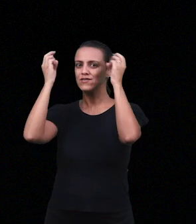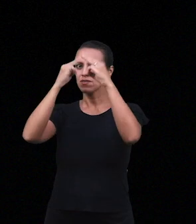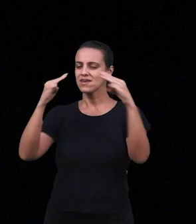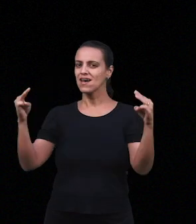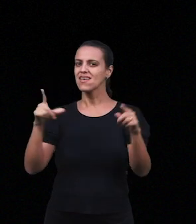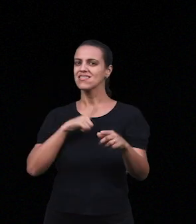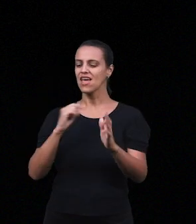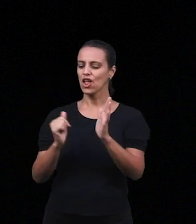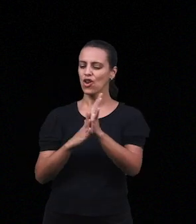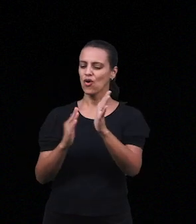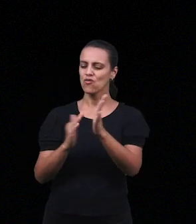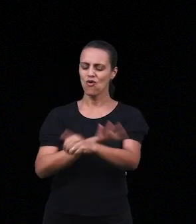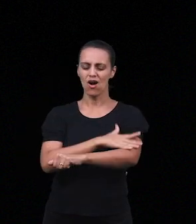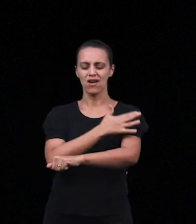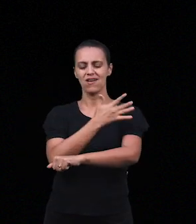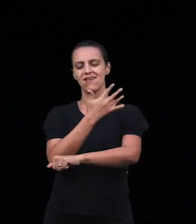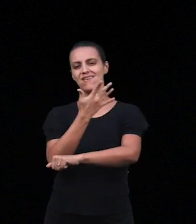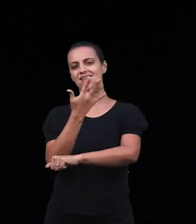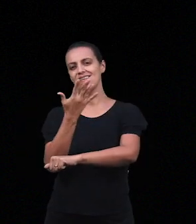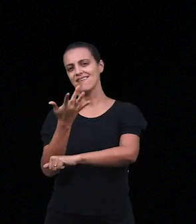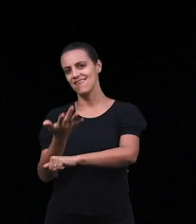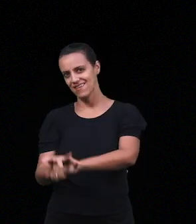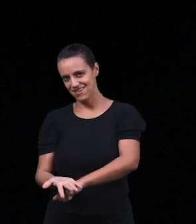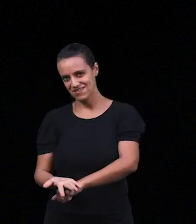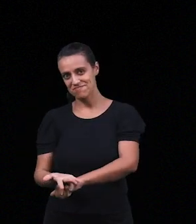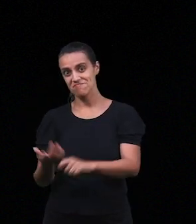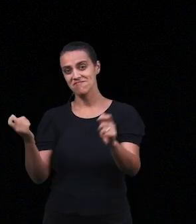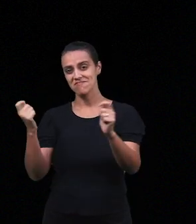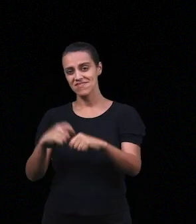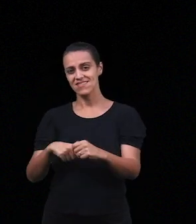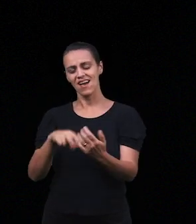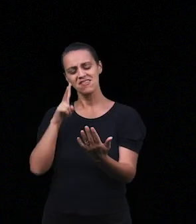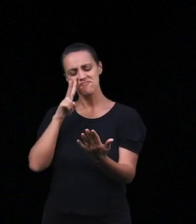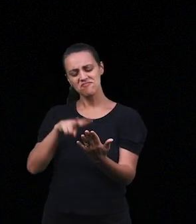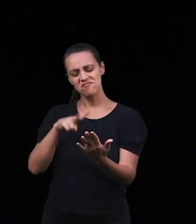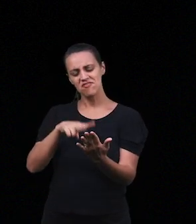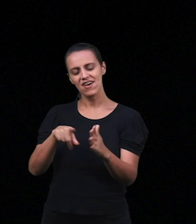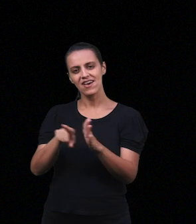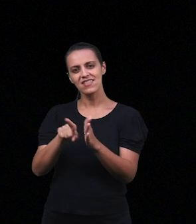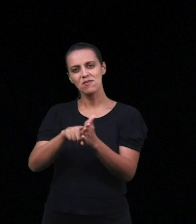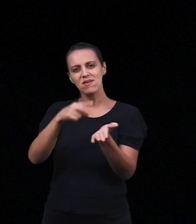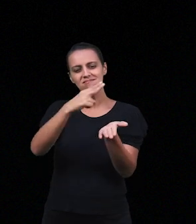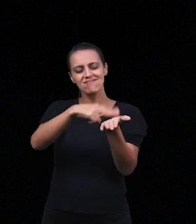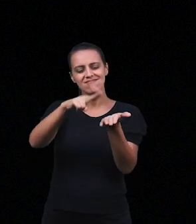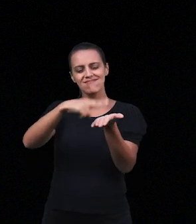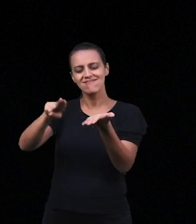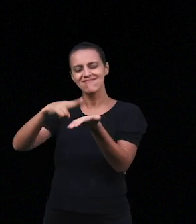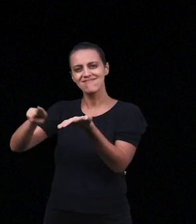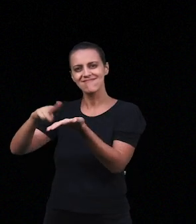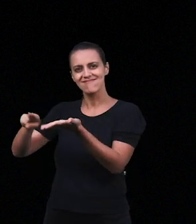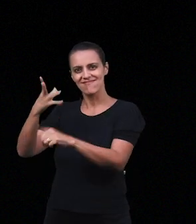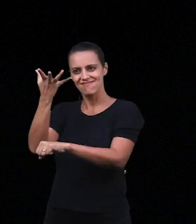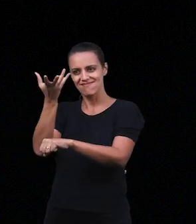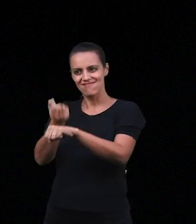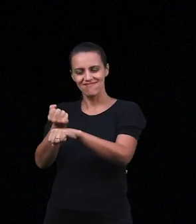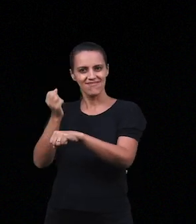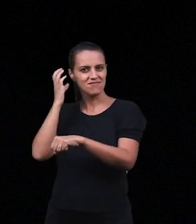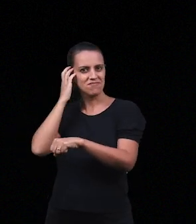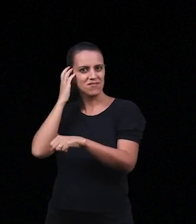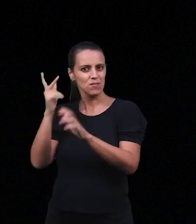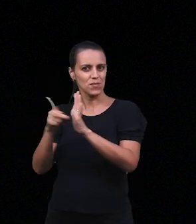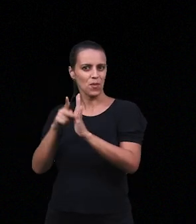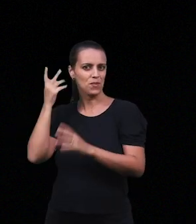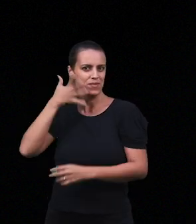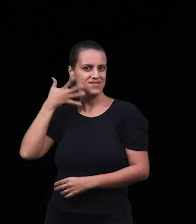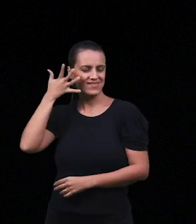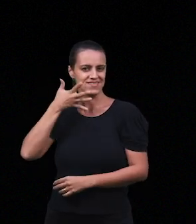encore entendre des louanges 24 heures par jour et vous pouvez assister et partager les podcasts de messages. Et ainsi,